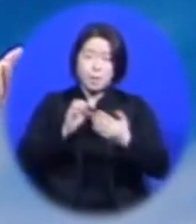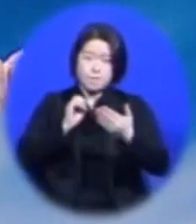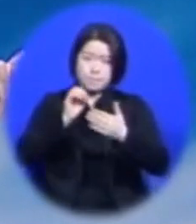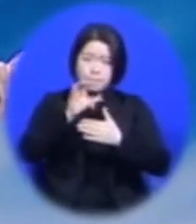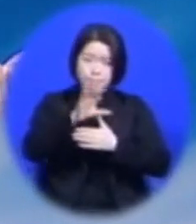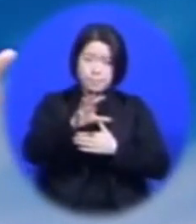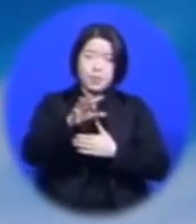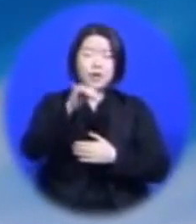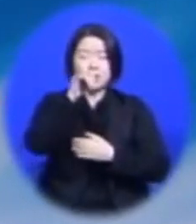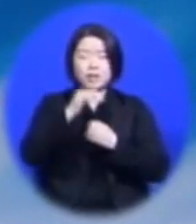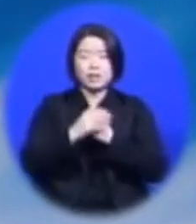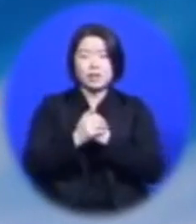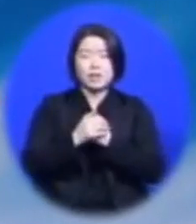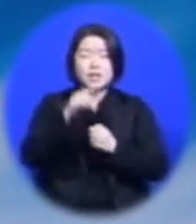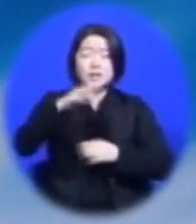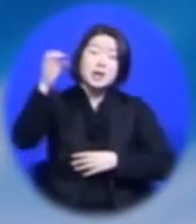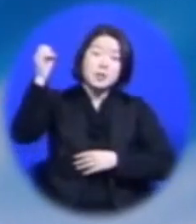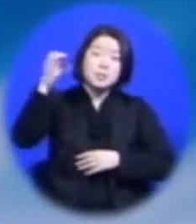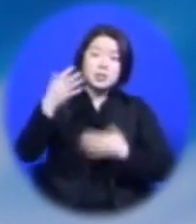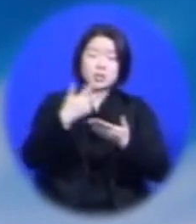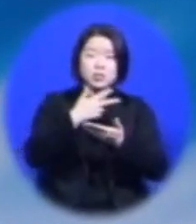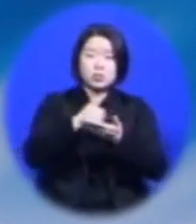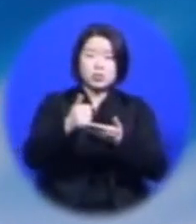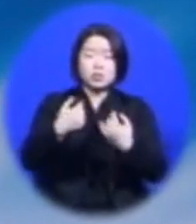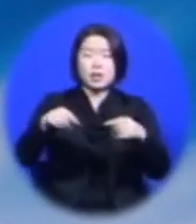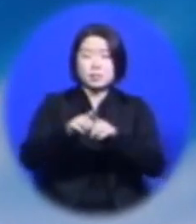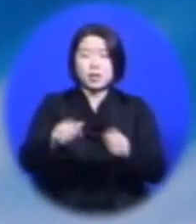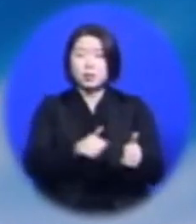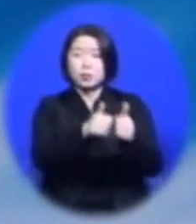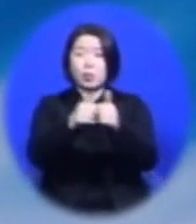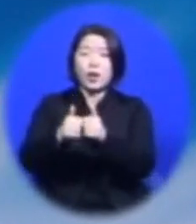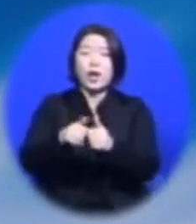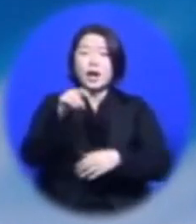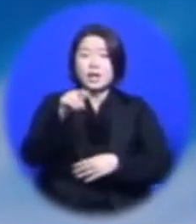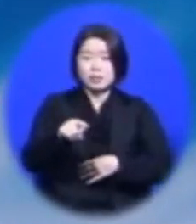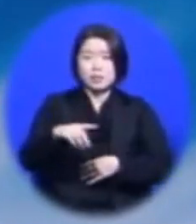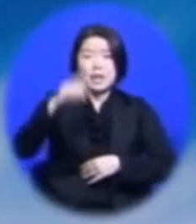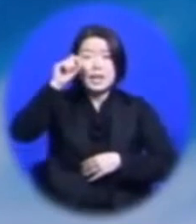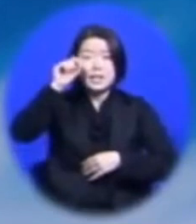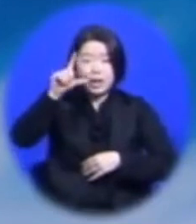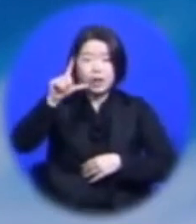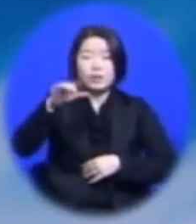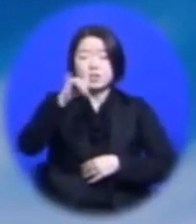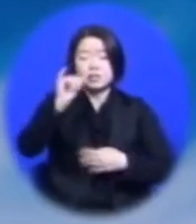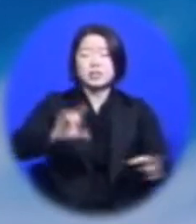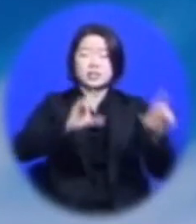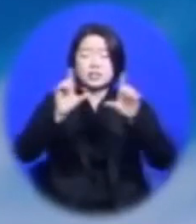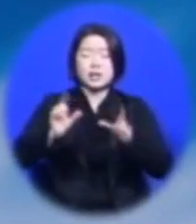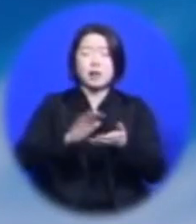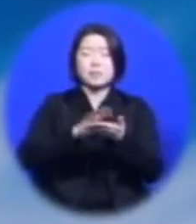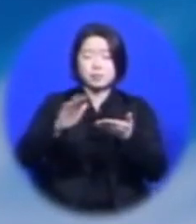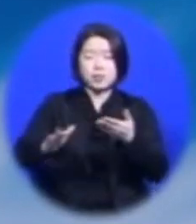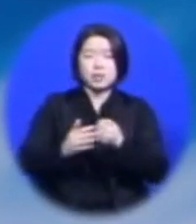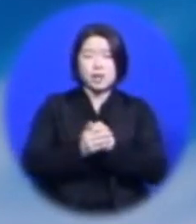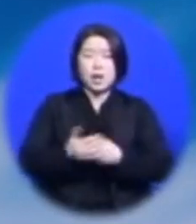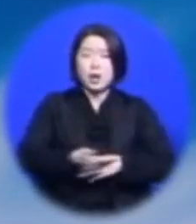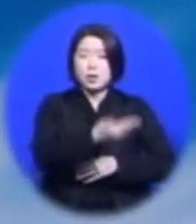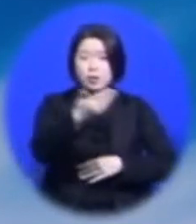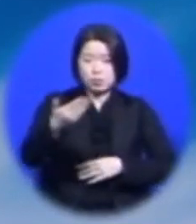비추이신다는 그러니까 빛이신 주님과 함께 동행하는 것이 바로 깨어있는 삶입니다.